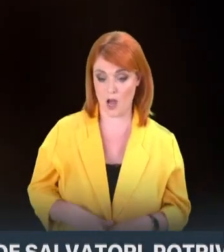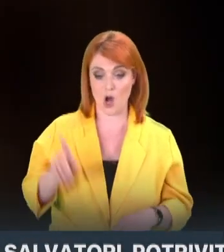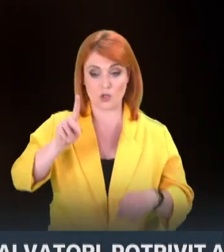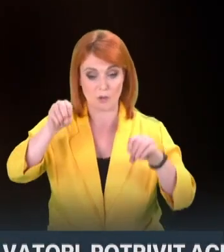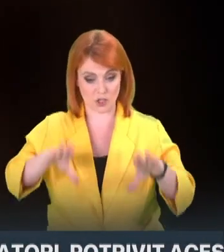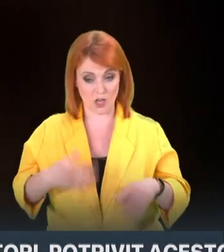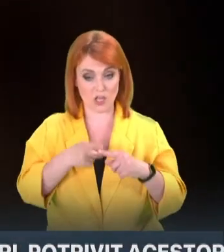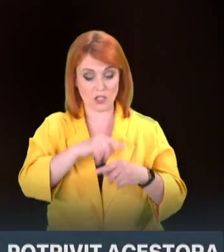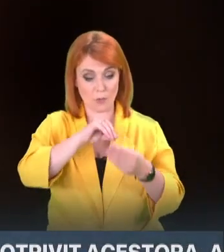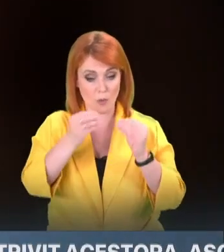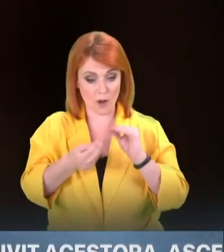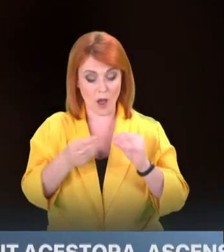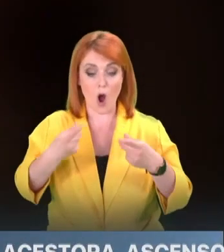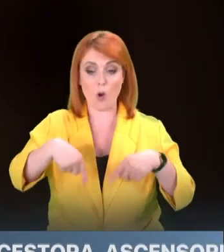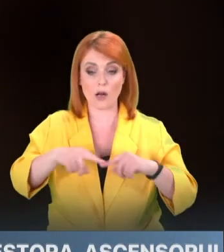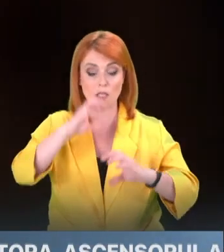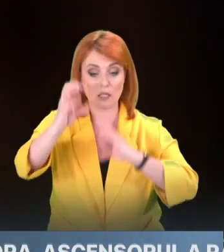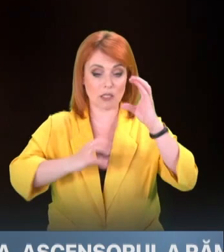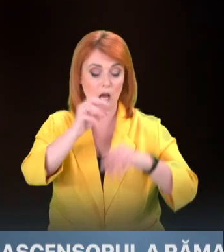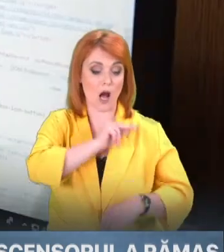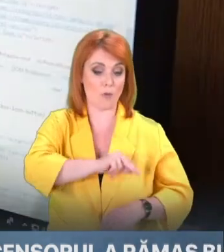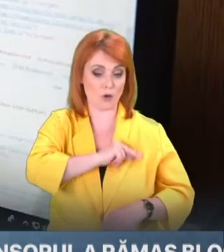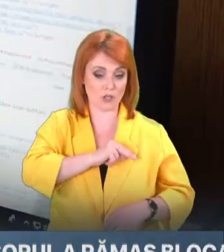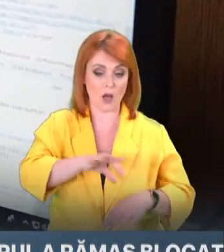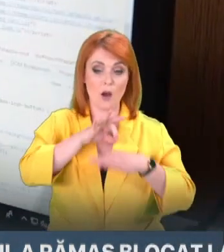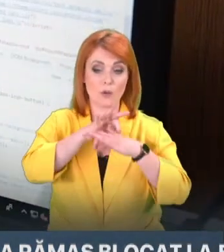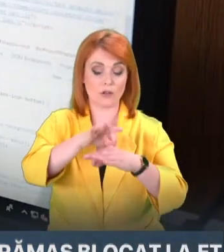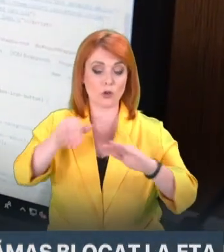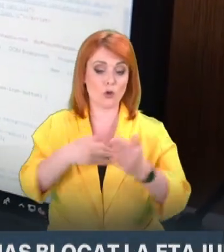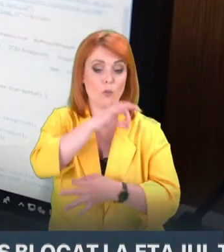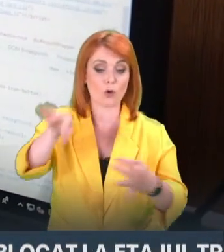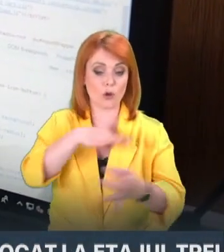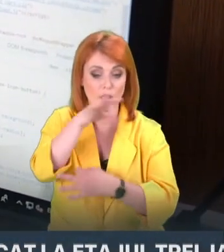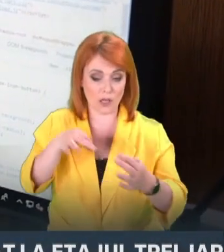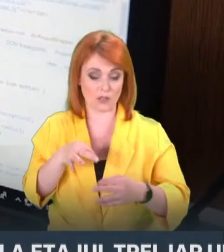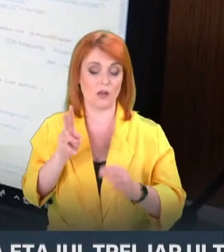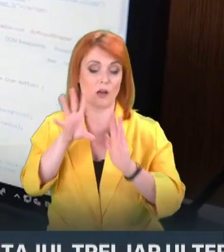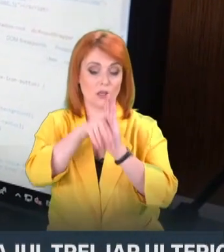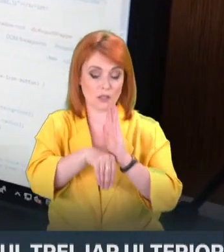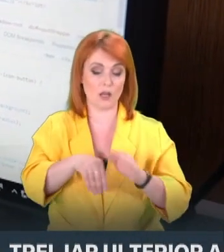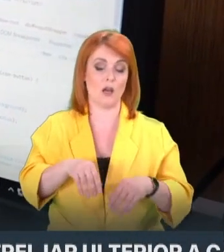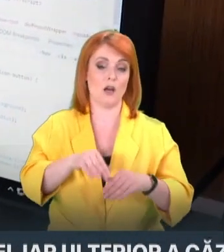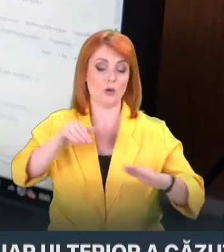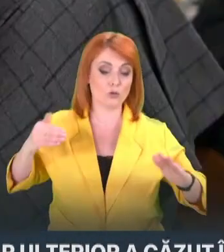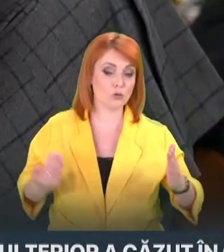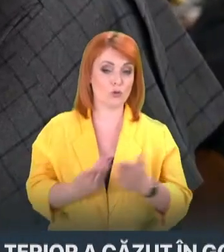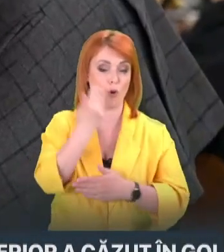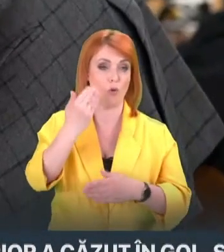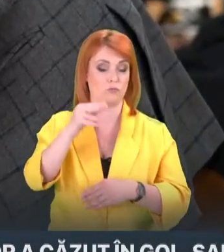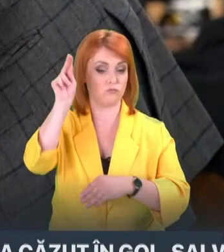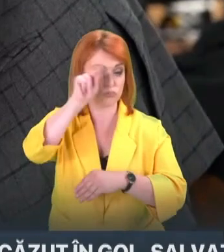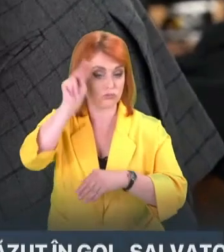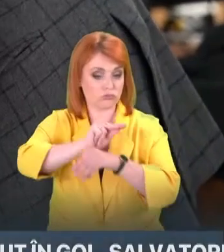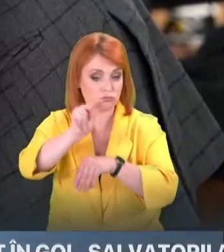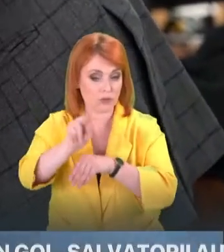soluționa această problemă, Organizația Internațională a Muncii desfășoară un proiect care prevede adaptarea programului de instruire avansată a